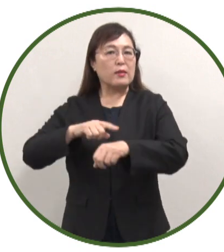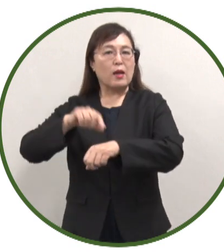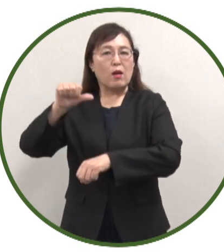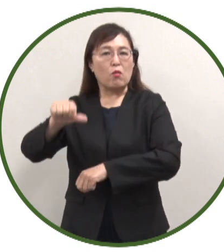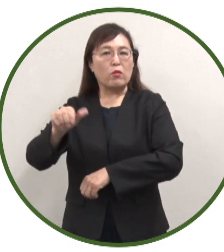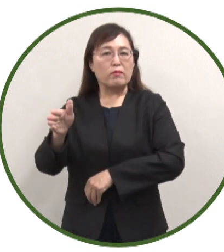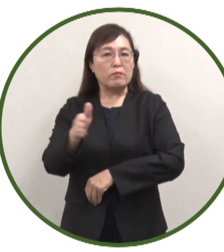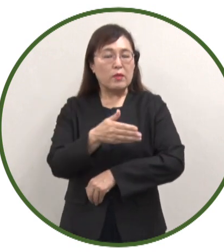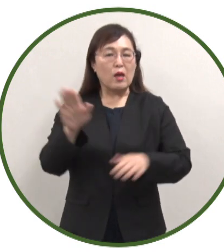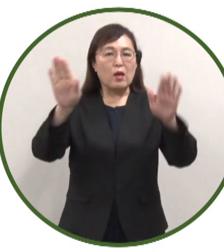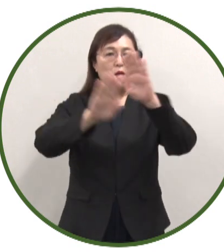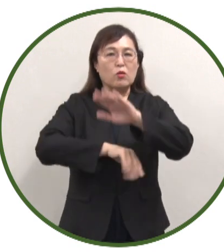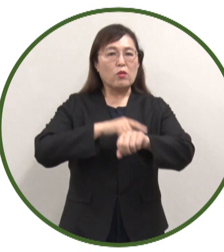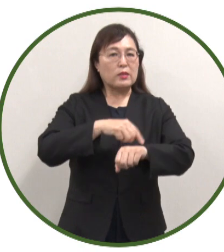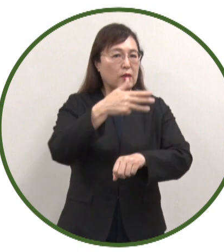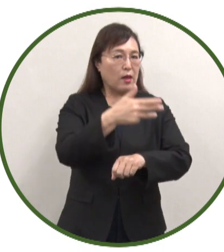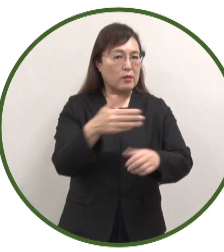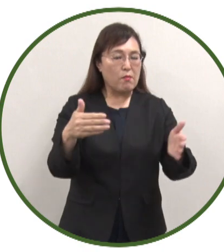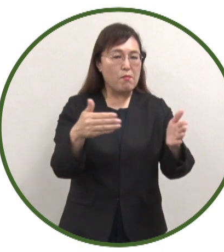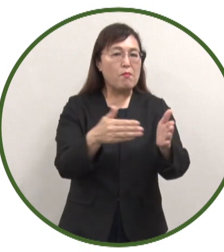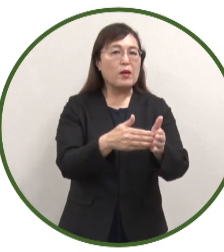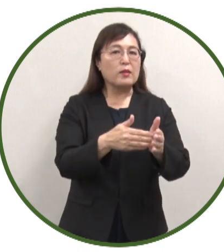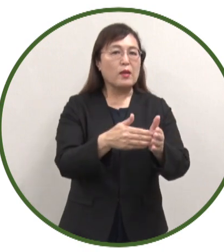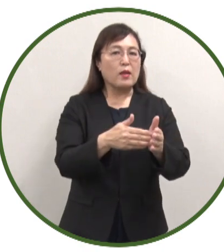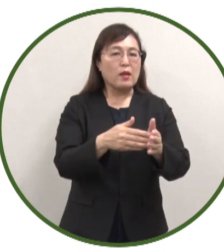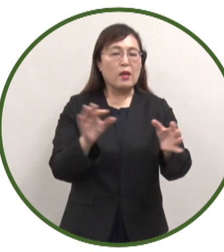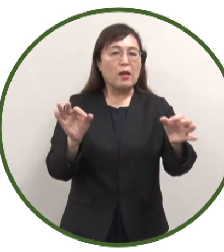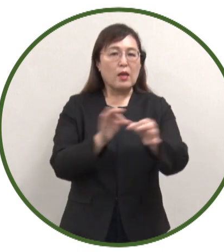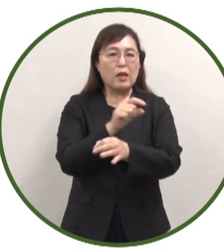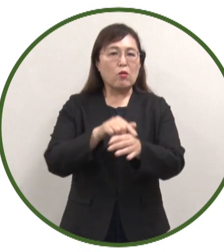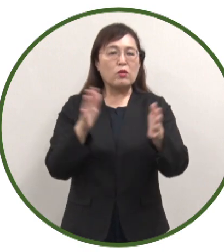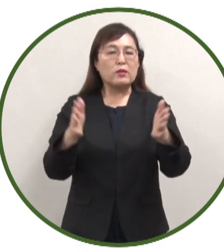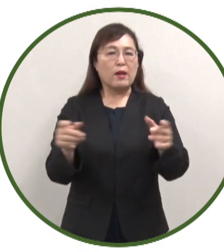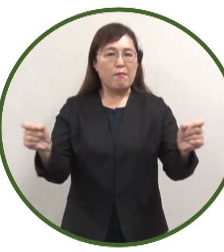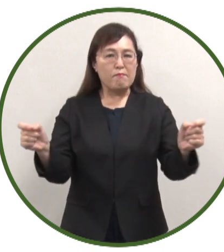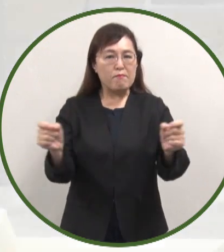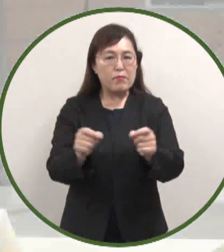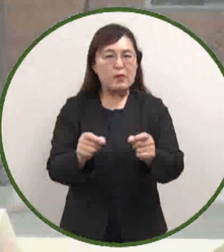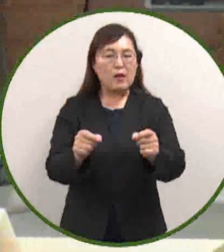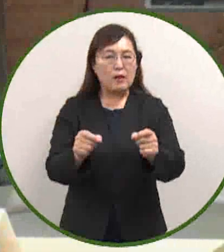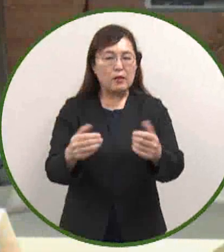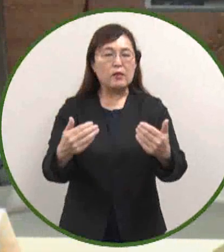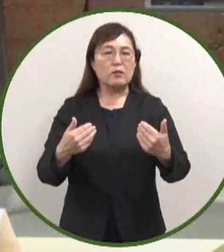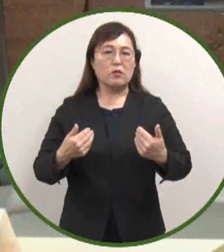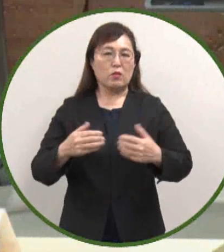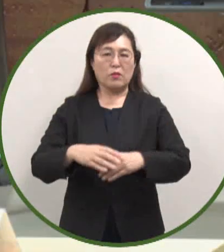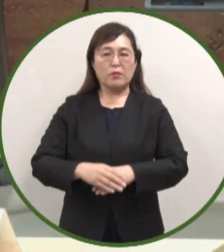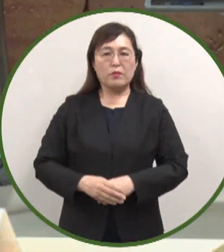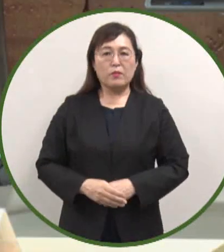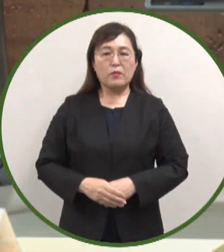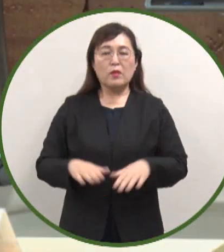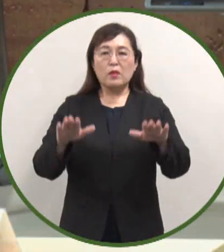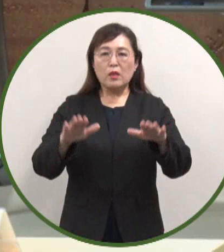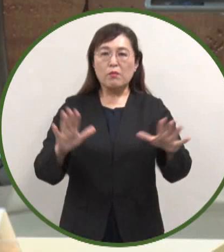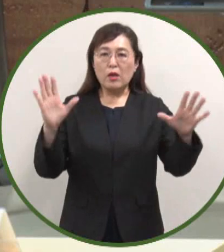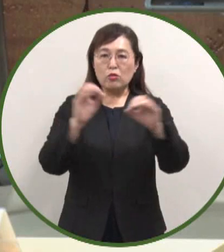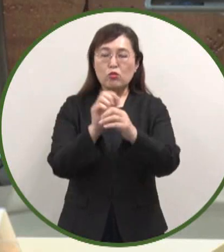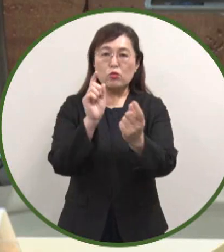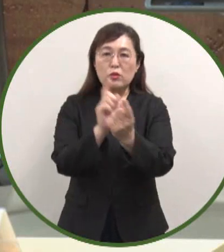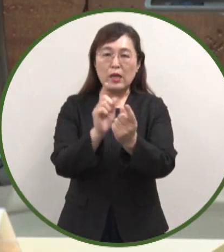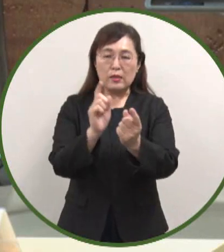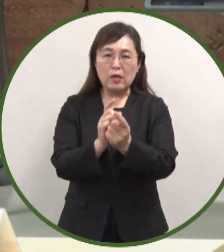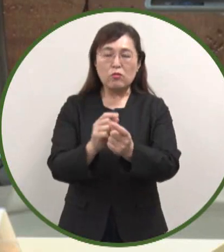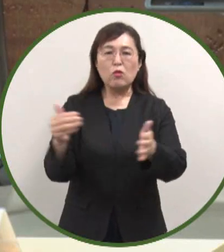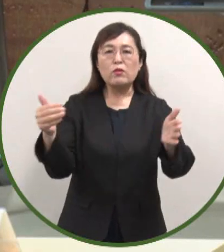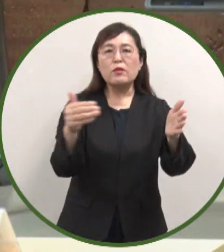午前5時から20時までの間に短縮するということが要件となります。現在の集中対策期間の